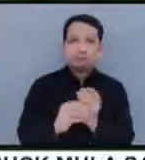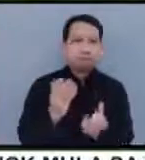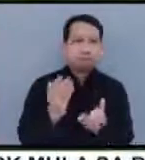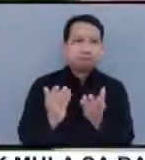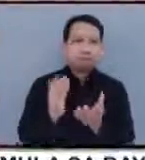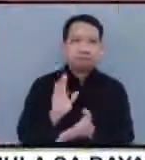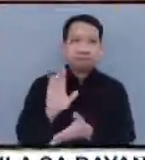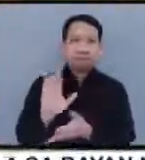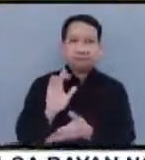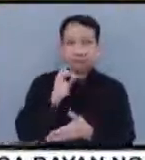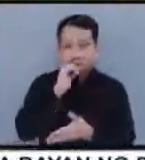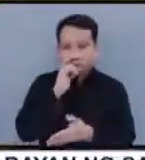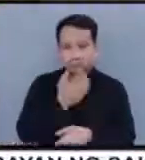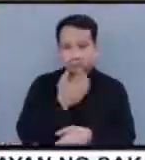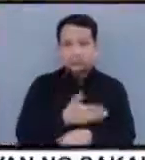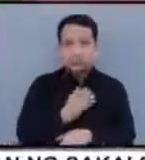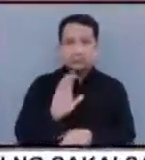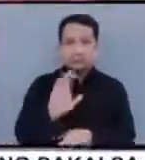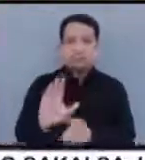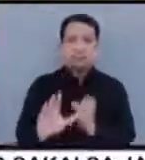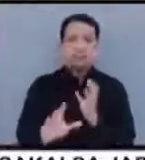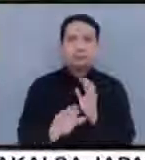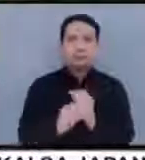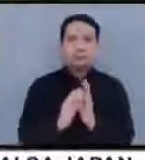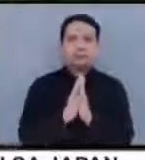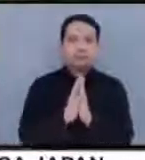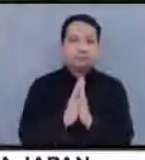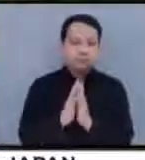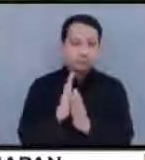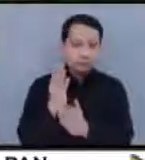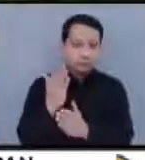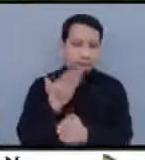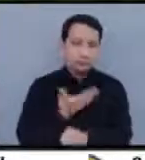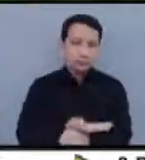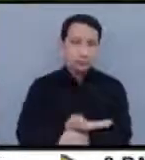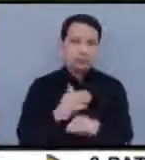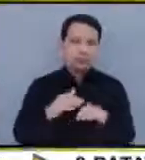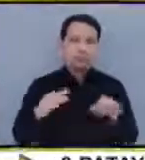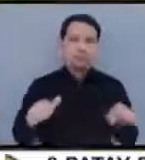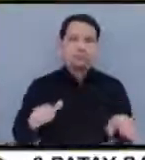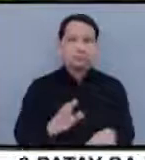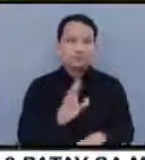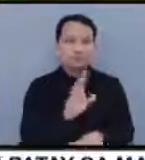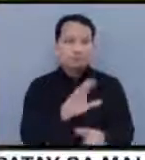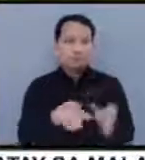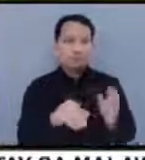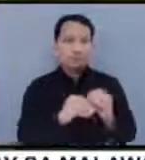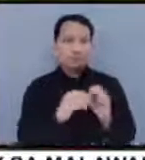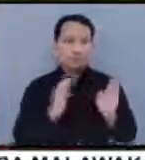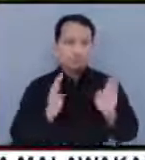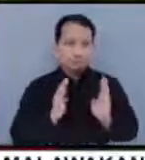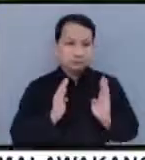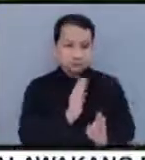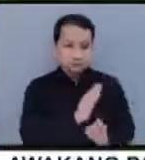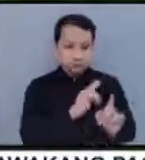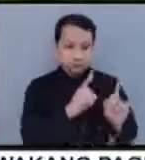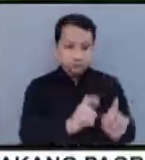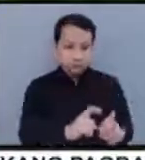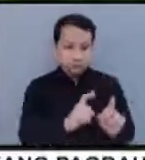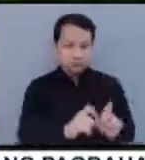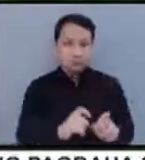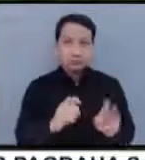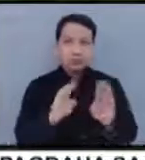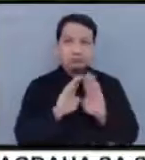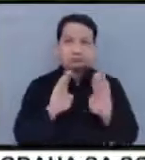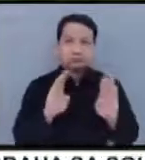sa mga anak, lalo na sa mga anak, pinagdadasal ng mga anak natin, and sa mga board exam ng mga anak natin, kung sakali na